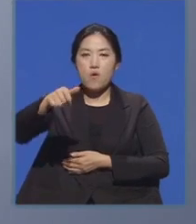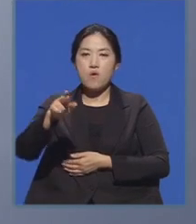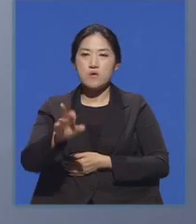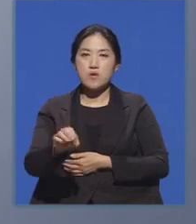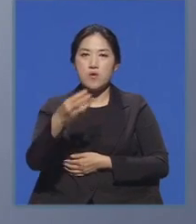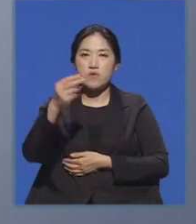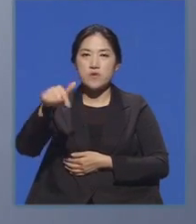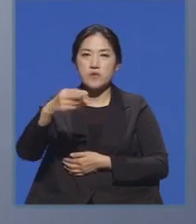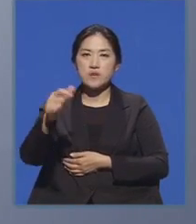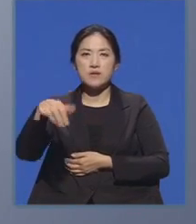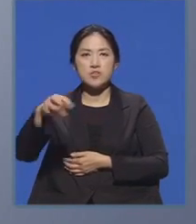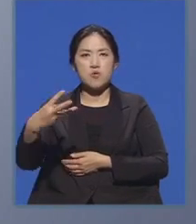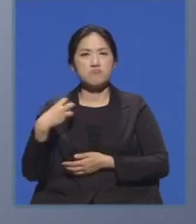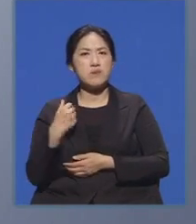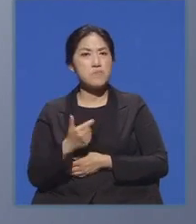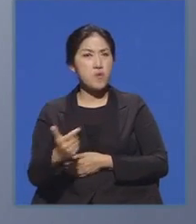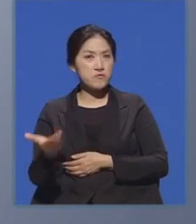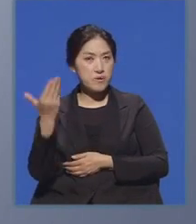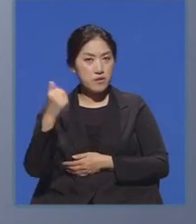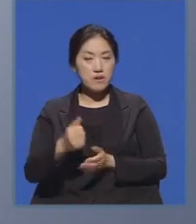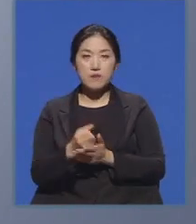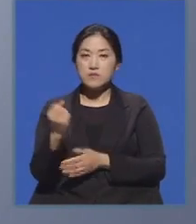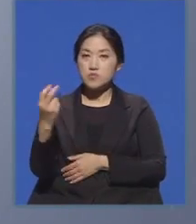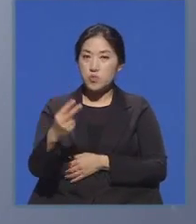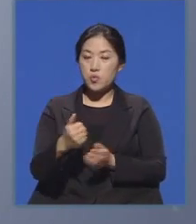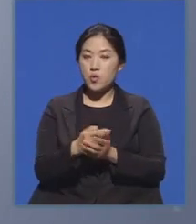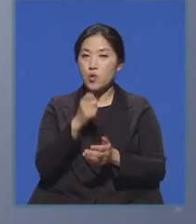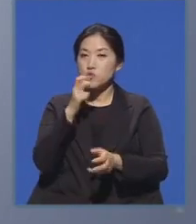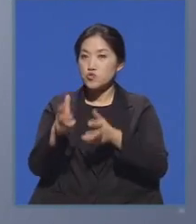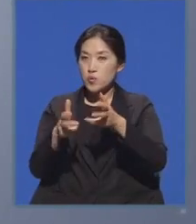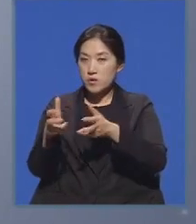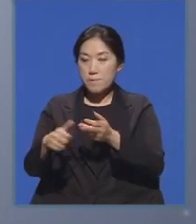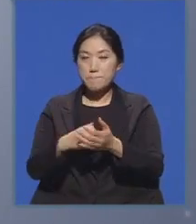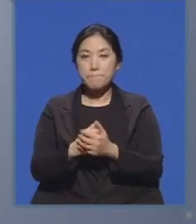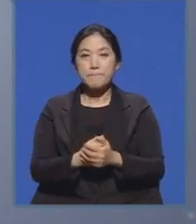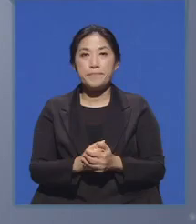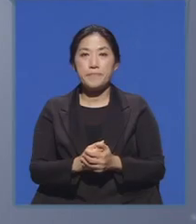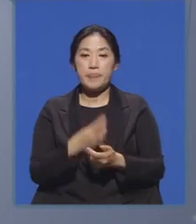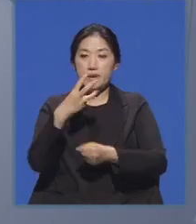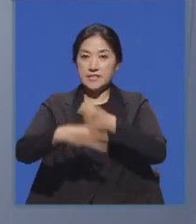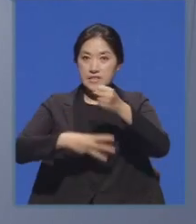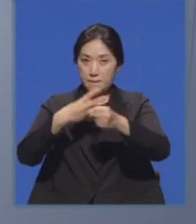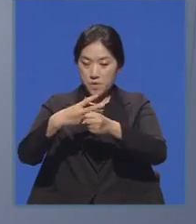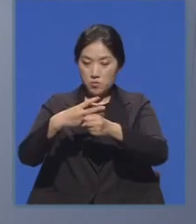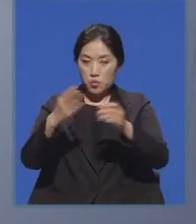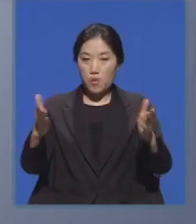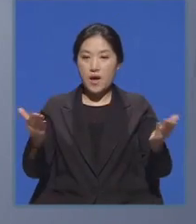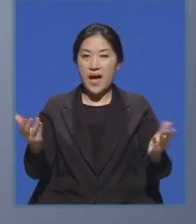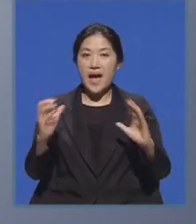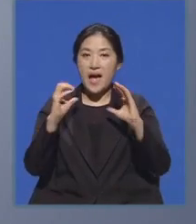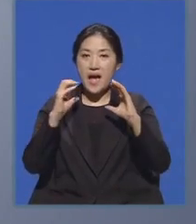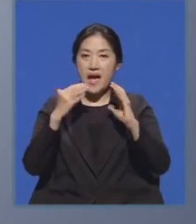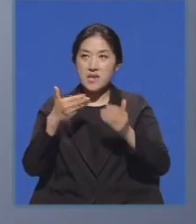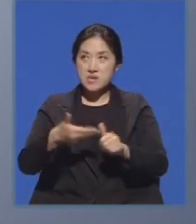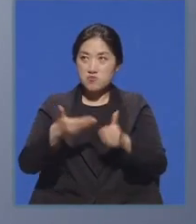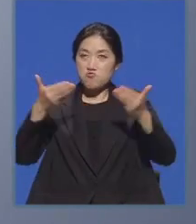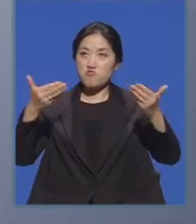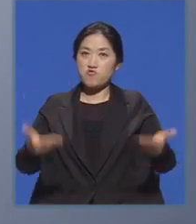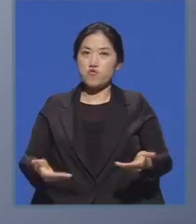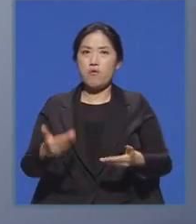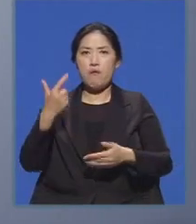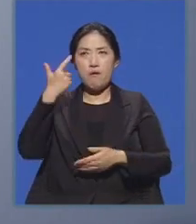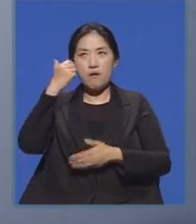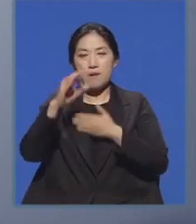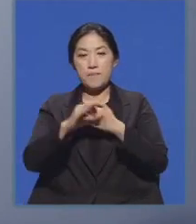어머니 입장에서도 부담입니다. 그리고 또 중소기업도 그 3년 육아휴직이라고 생각하면